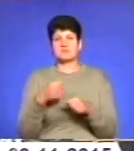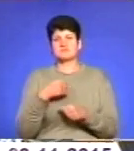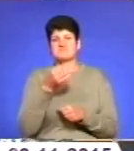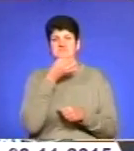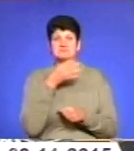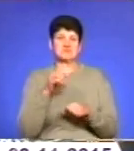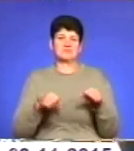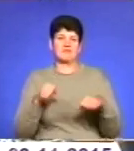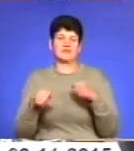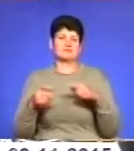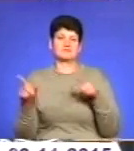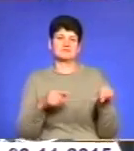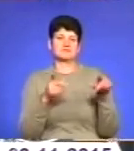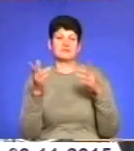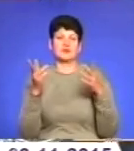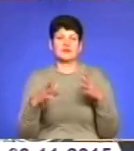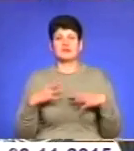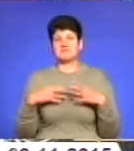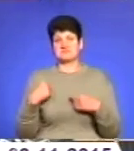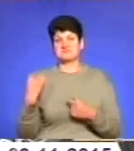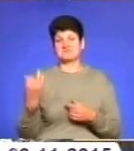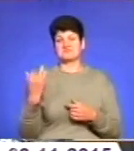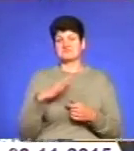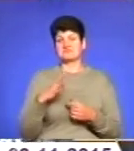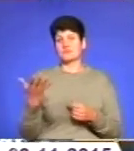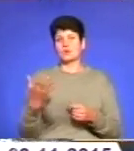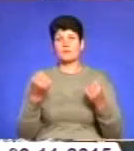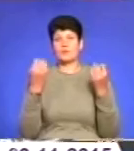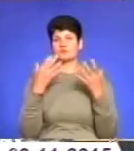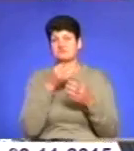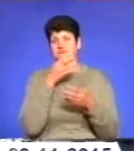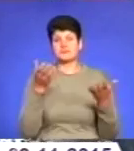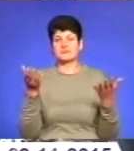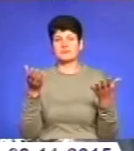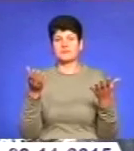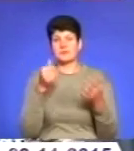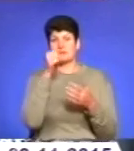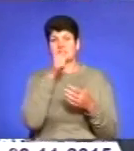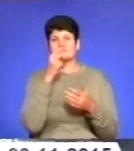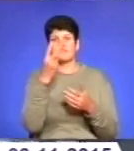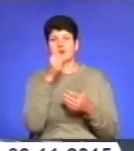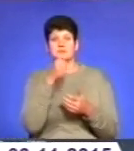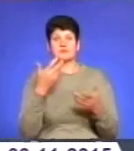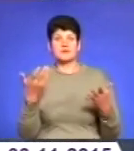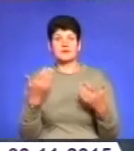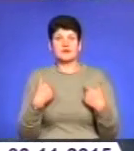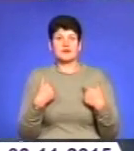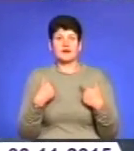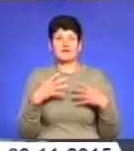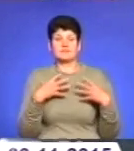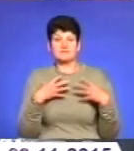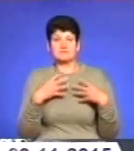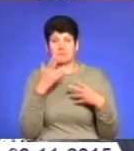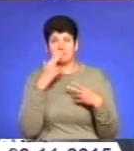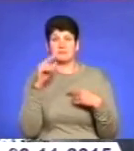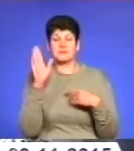сподобалось кататися на велосипеді. Там, ну, тренер мене зацікавив, і мені просто це дуже сподобалось. Місяць-два, і я, скажімо так, втягнувся.